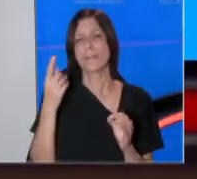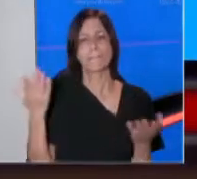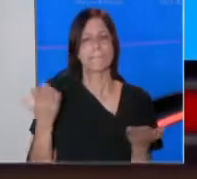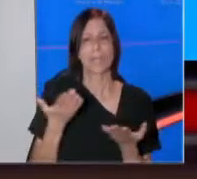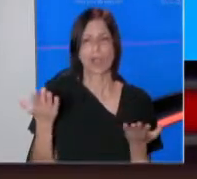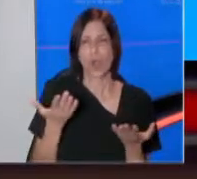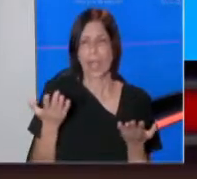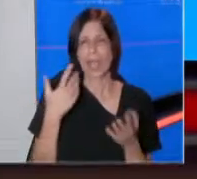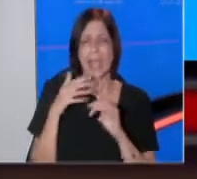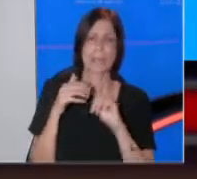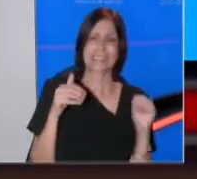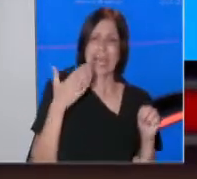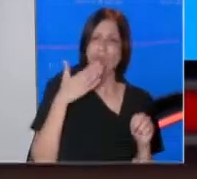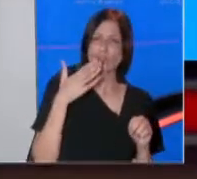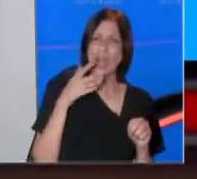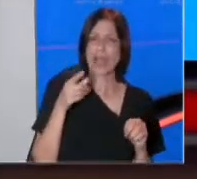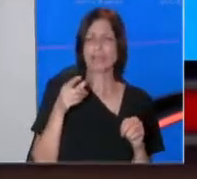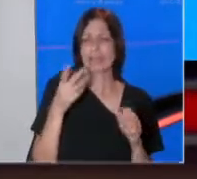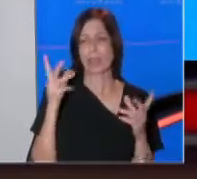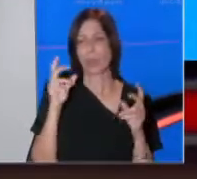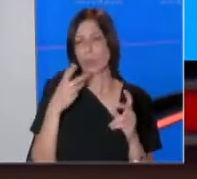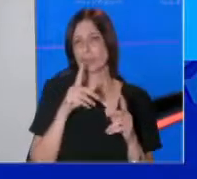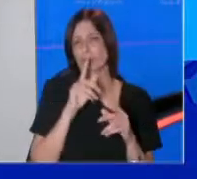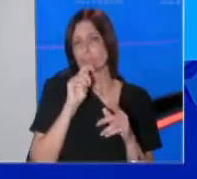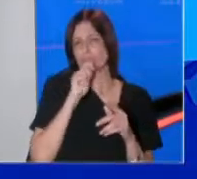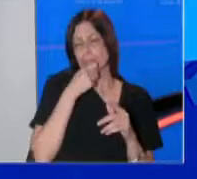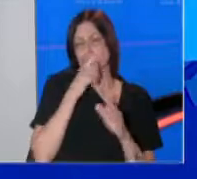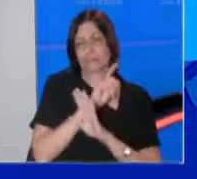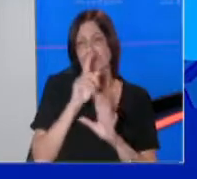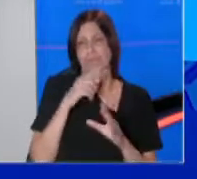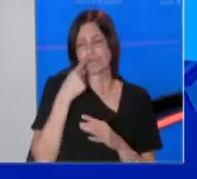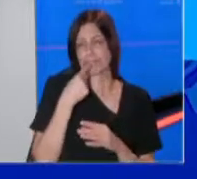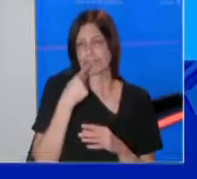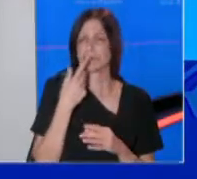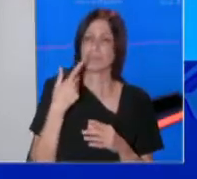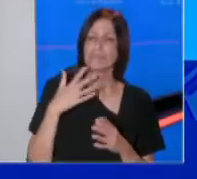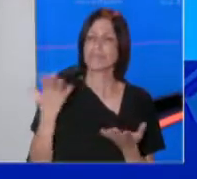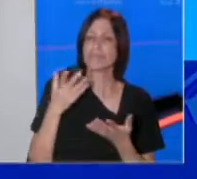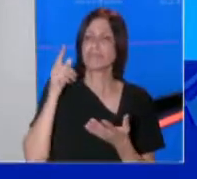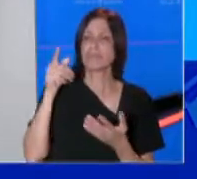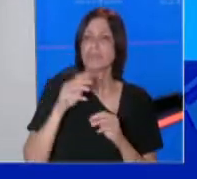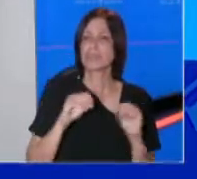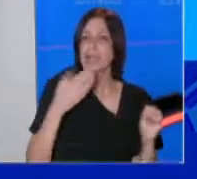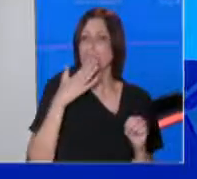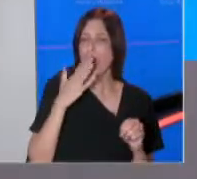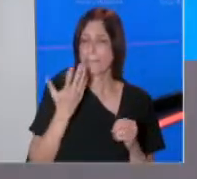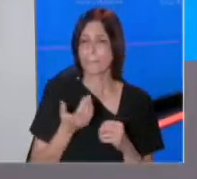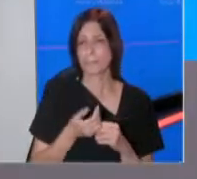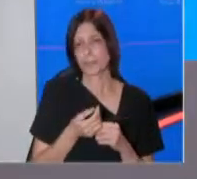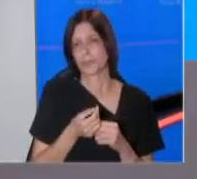קורה. מזרח ירושלים זה מין כזה טאבו, את יודעת. אז בואי נדבר על מה קורה שם. כן,